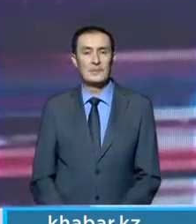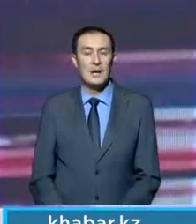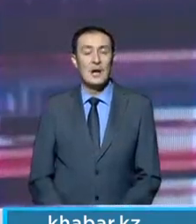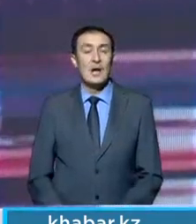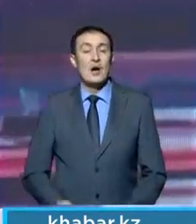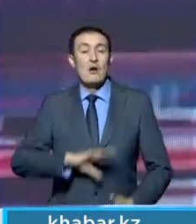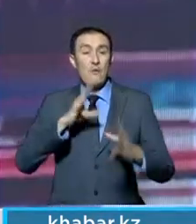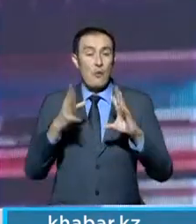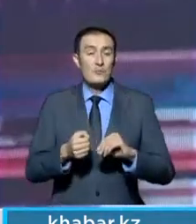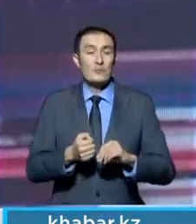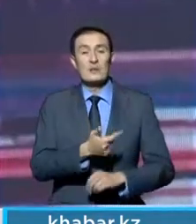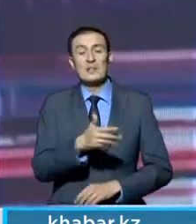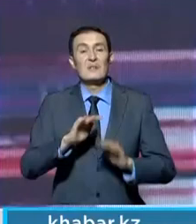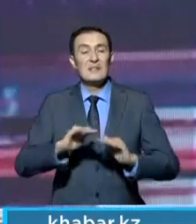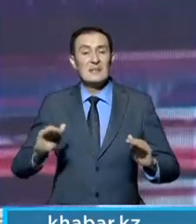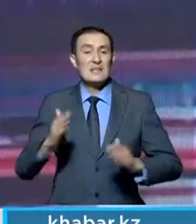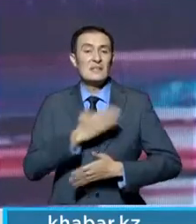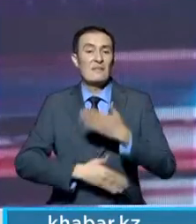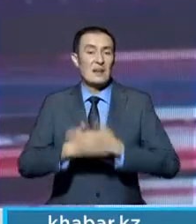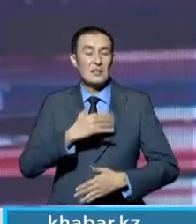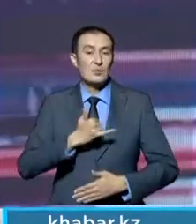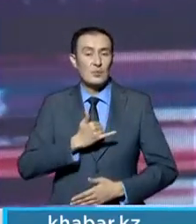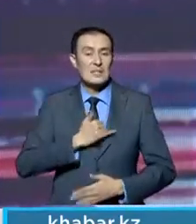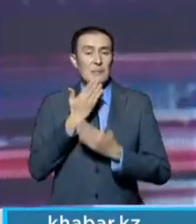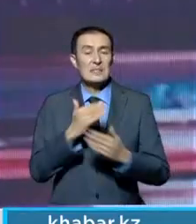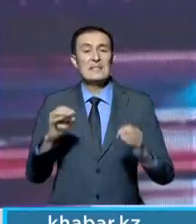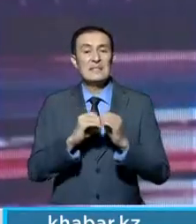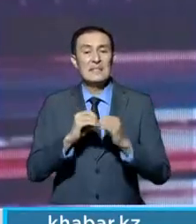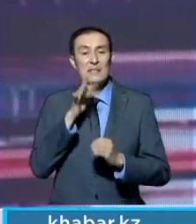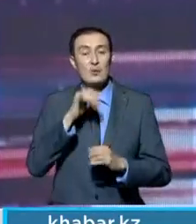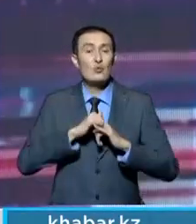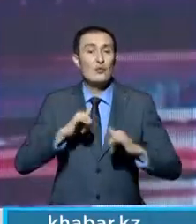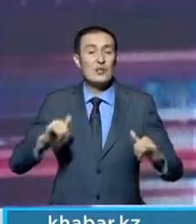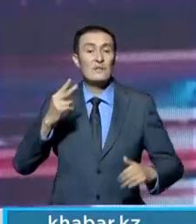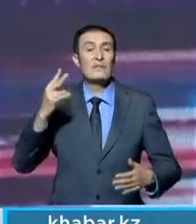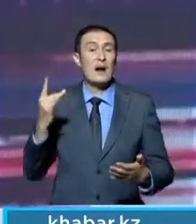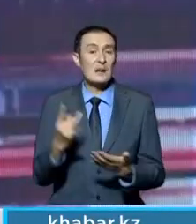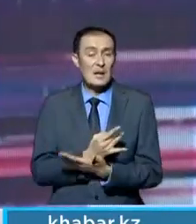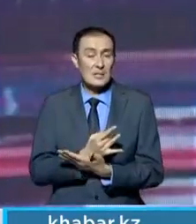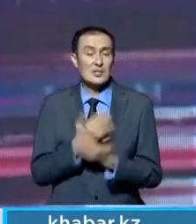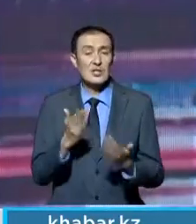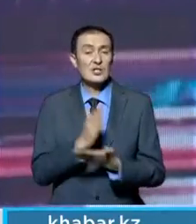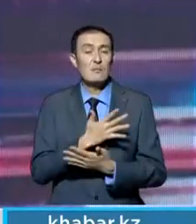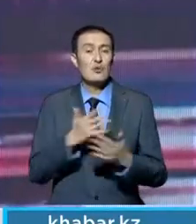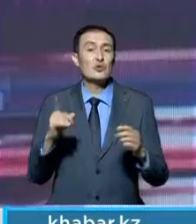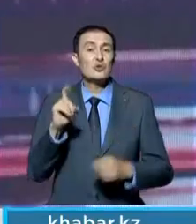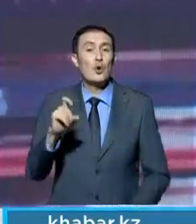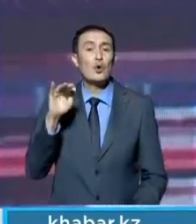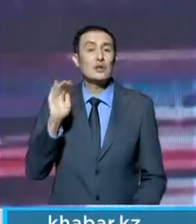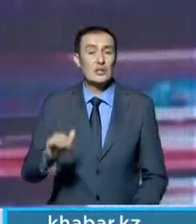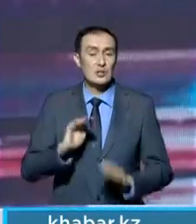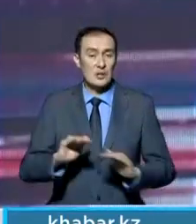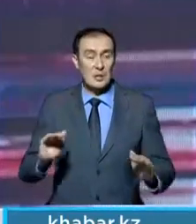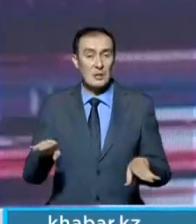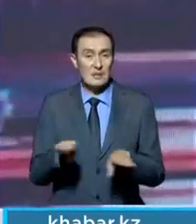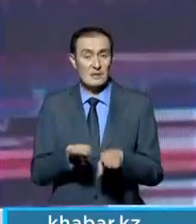Ну а в целом количество детей с особыми потребностями в нашей стране за последние 10 лет увеличилось вдвое. Сегодня их насчитывается более 100 тысяч.